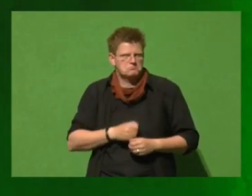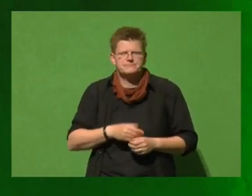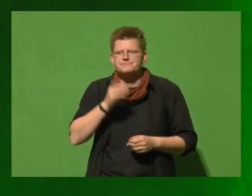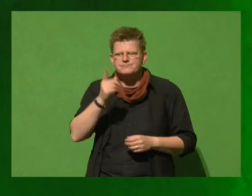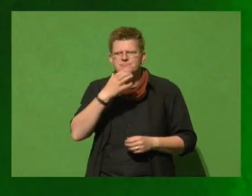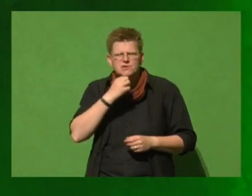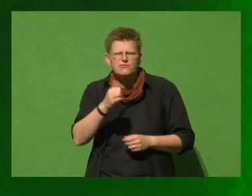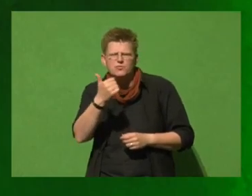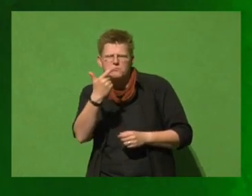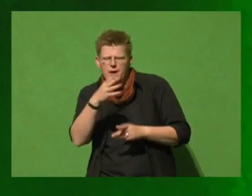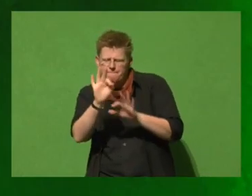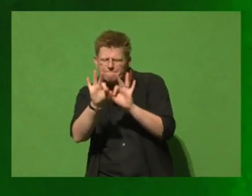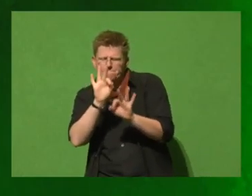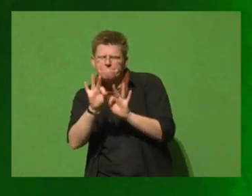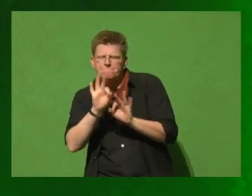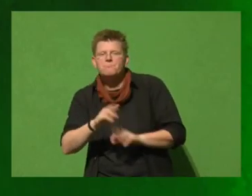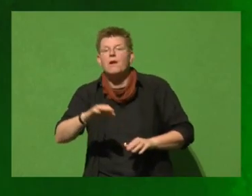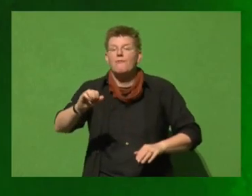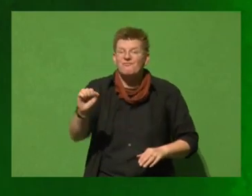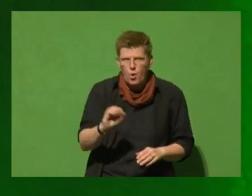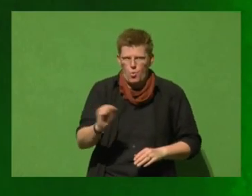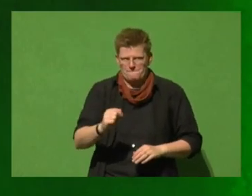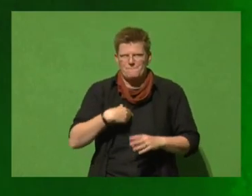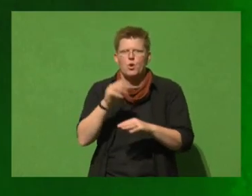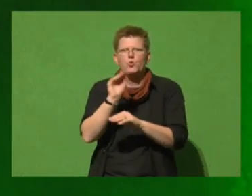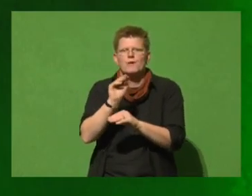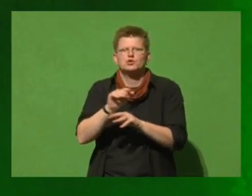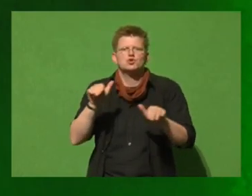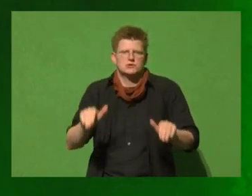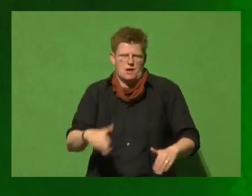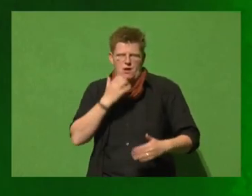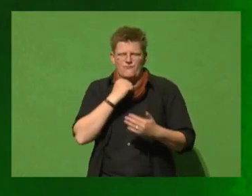Punkte herausgreifen, damit man versteht, warum wir diesen Überschuss haben.